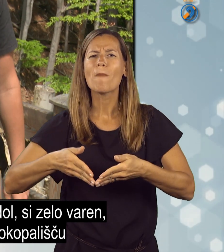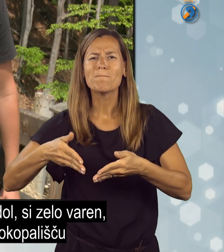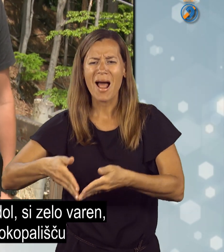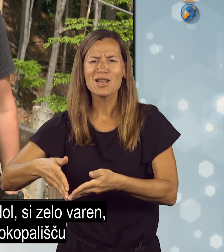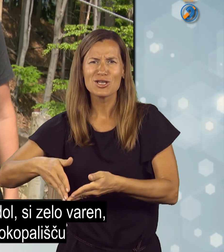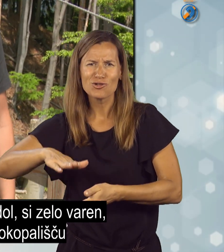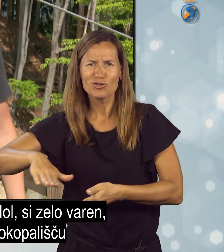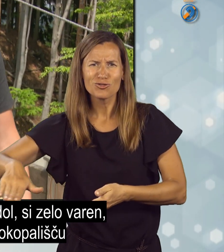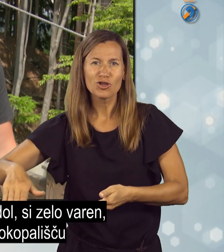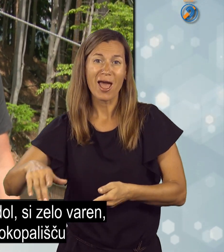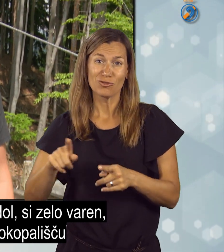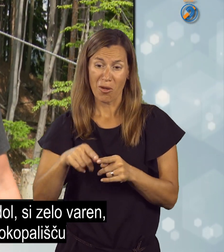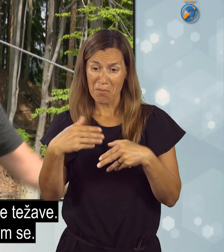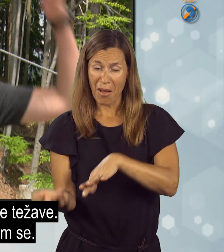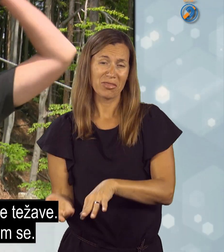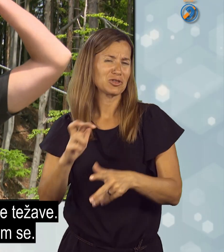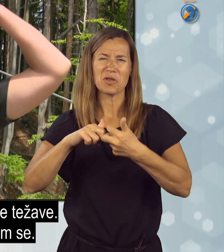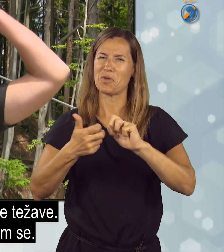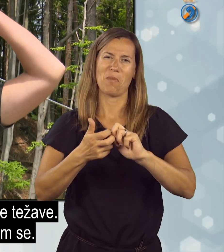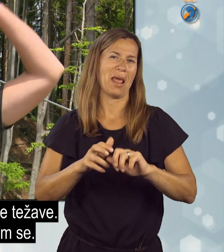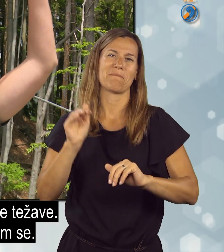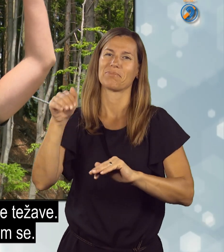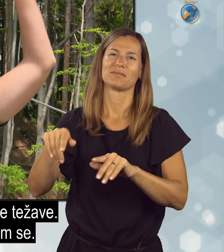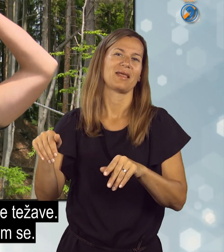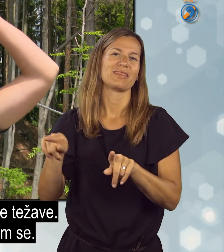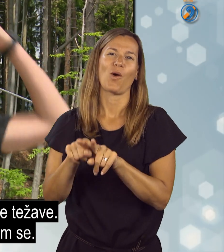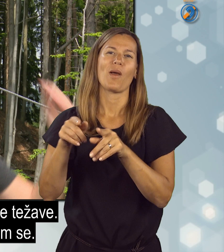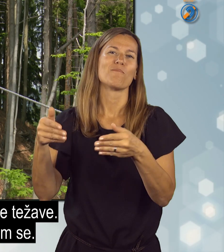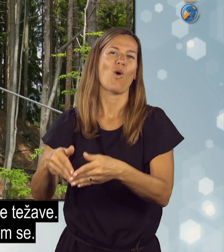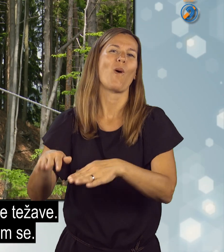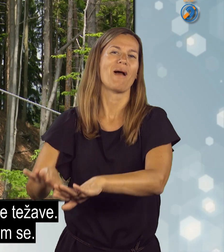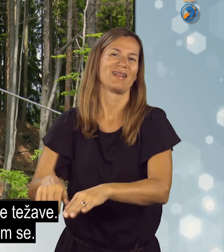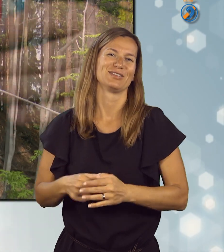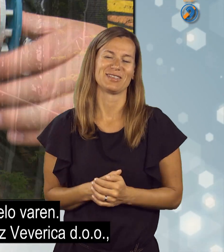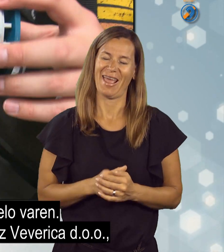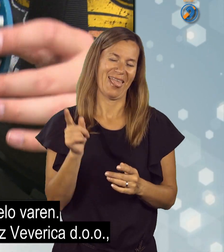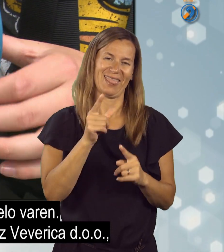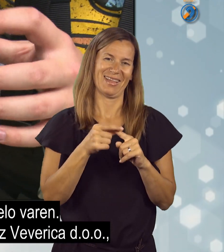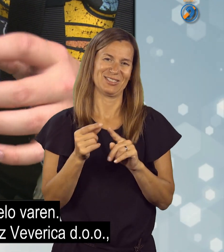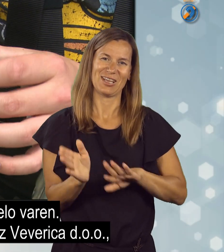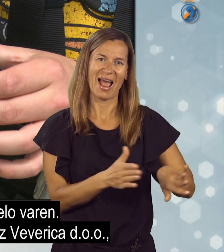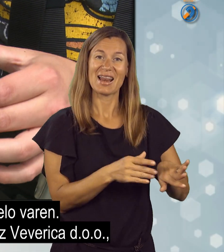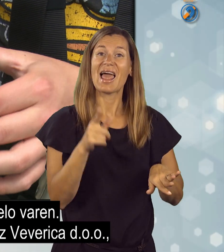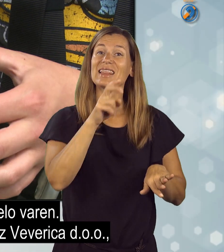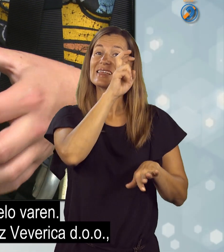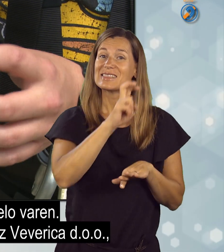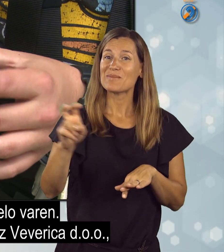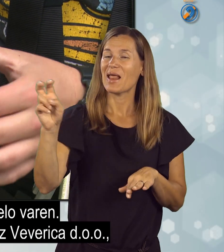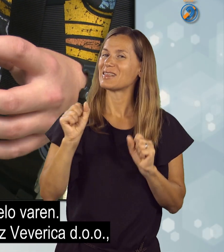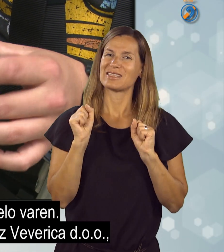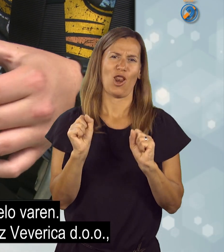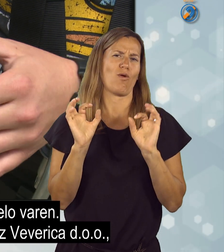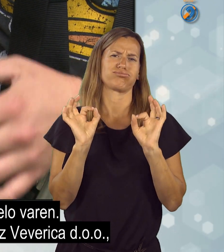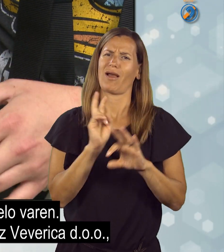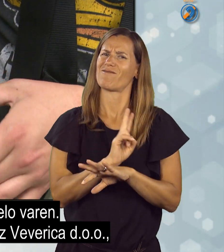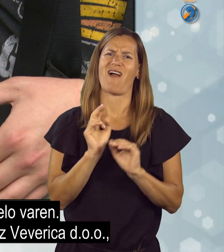je zelo varno, si takoj na pokopališču in ni nobenega problema. Hecam se, zipline je zelo varen. Delali